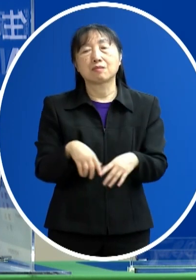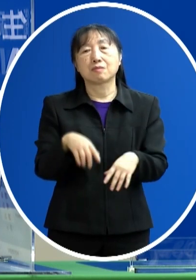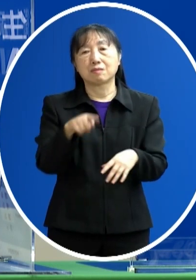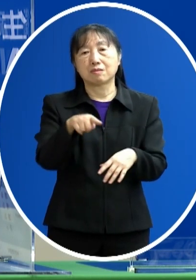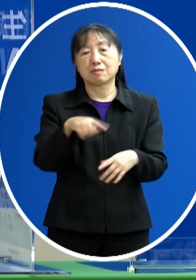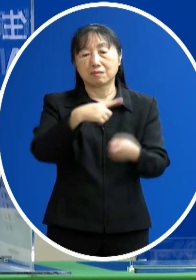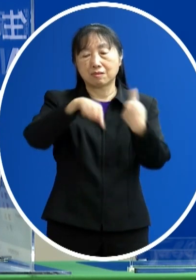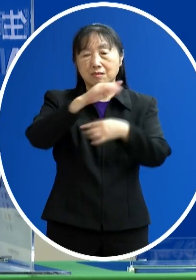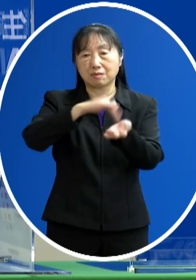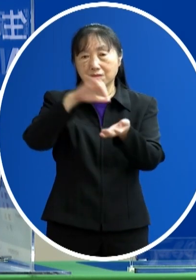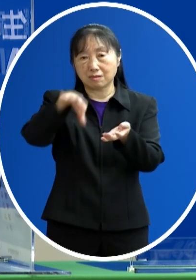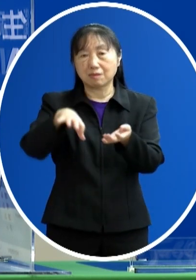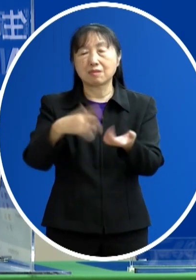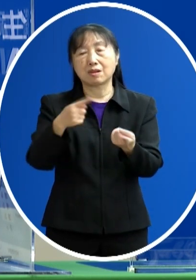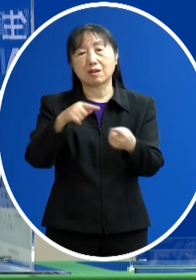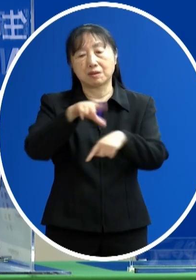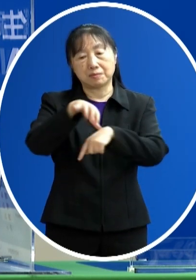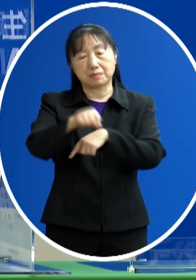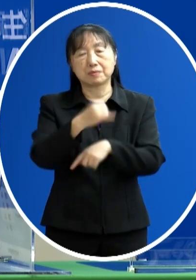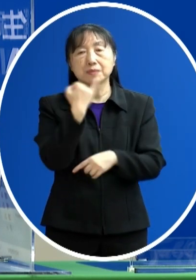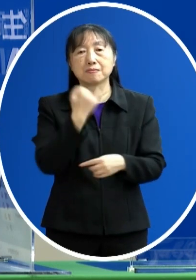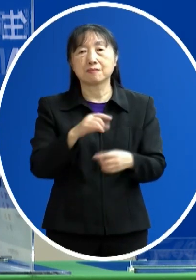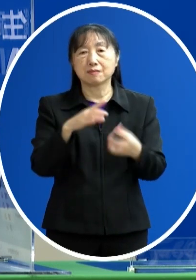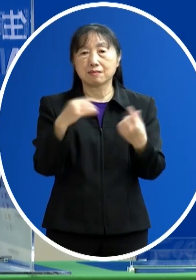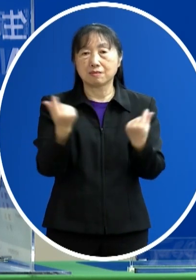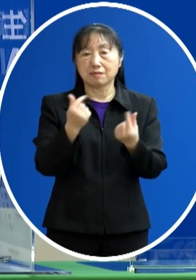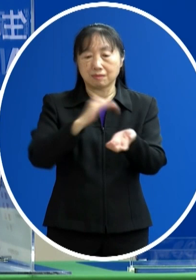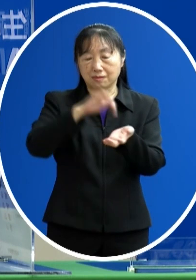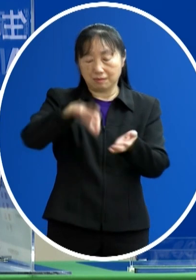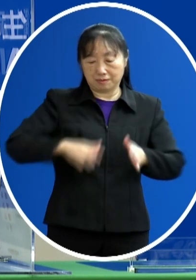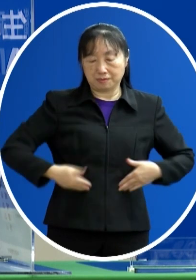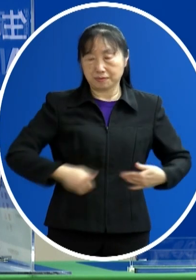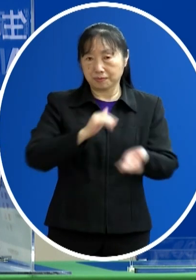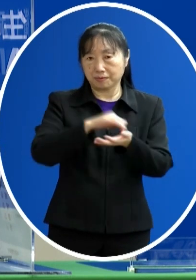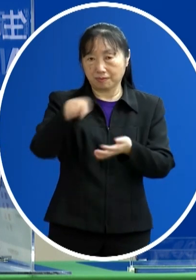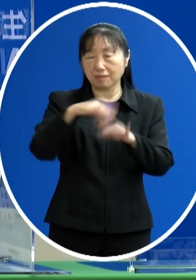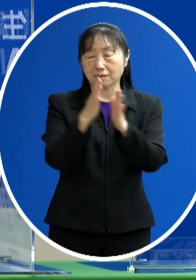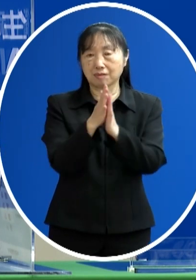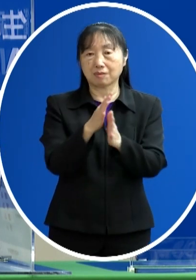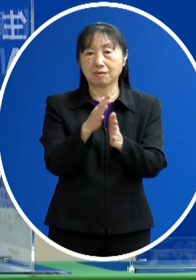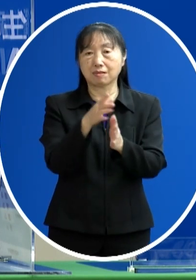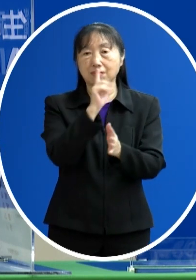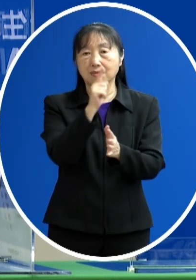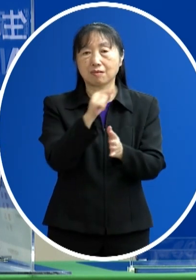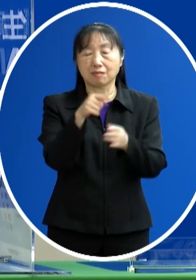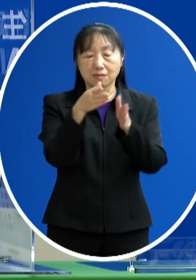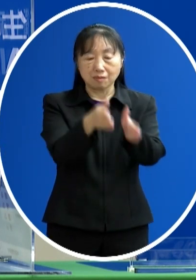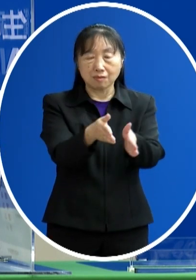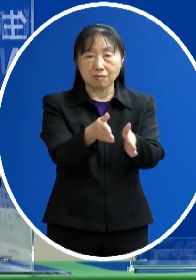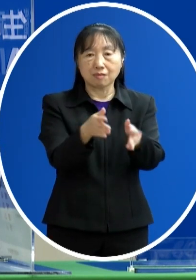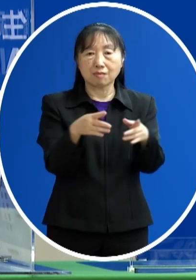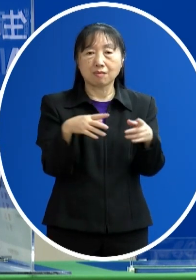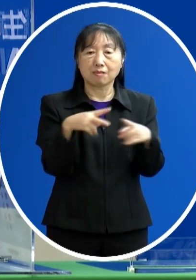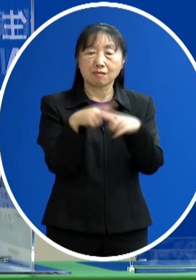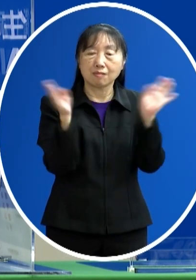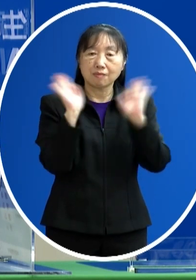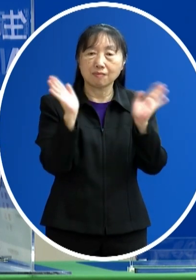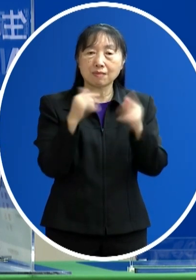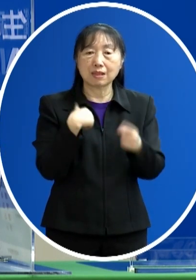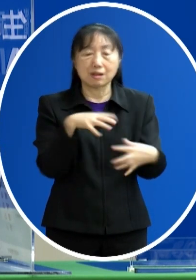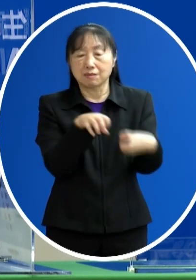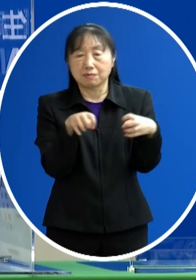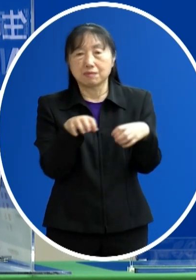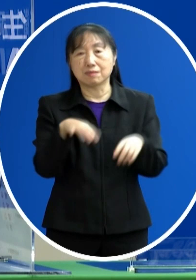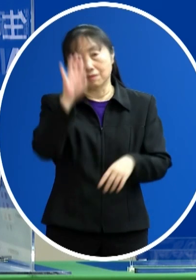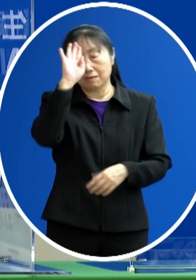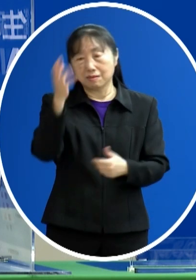够更快。不过在这个医院当中的急诊，要强调说他们都有来处理这个小朋友哈，这个包括抽搐、